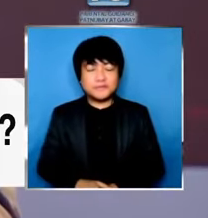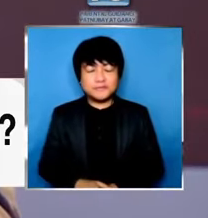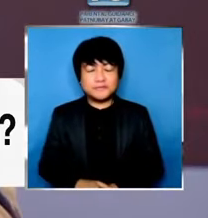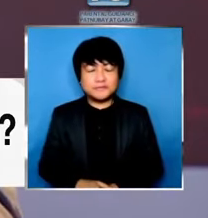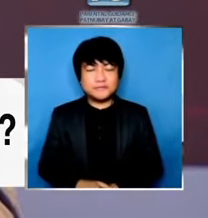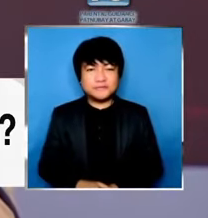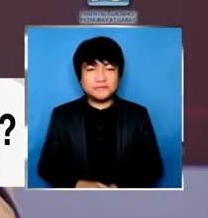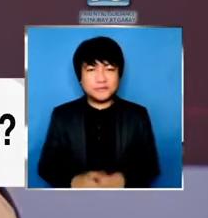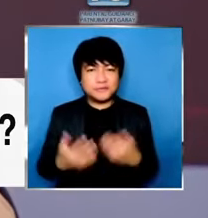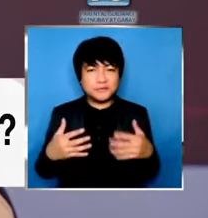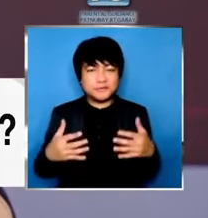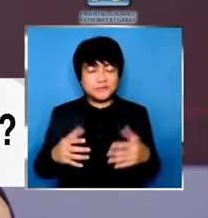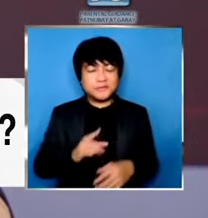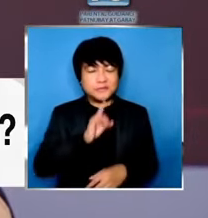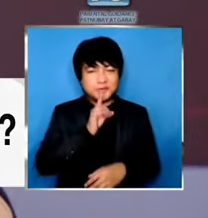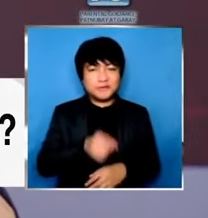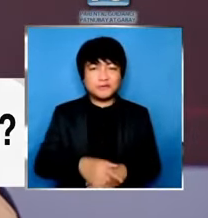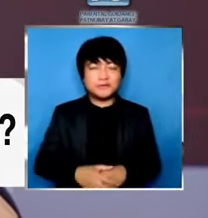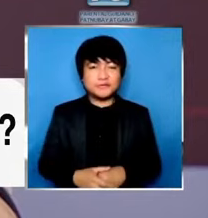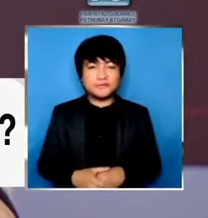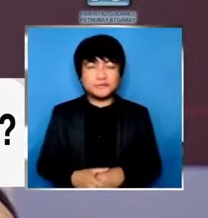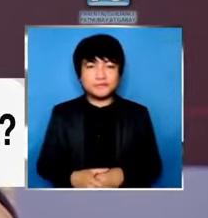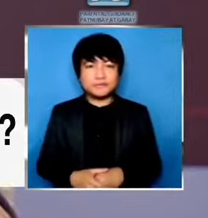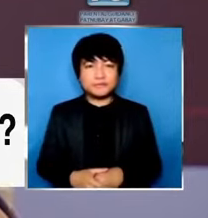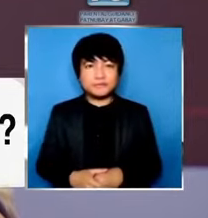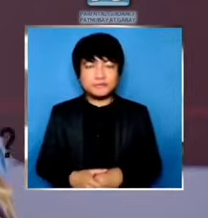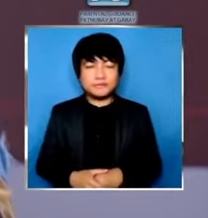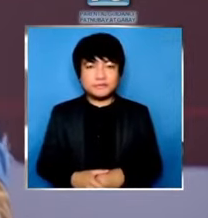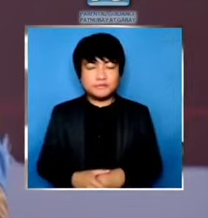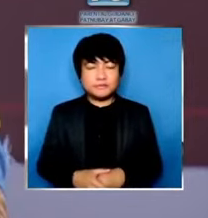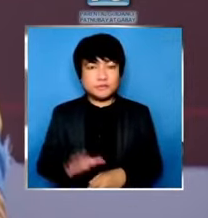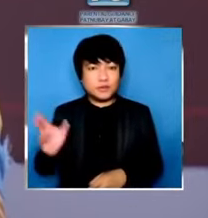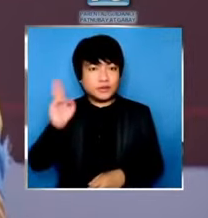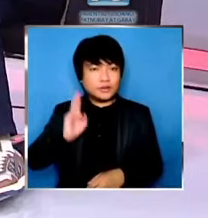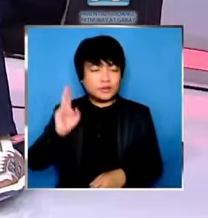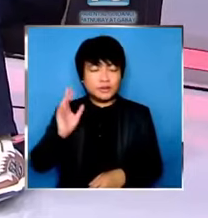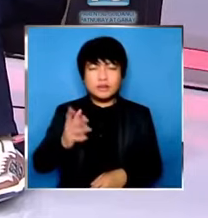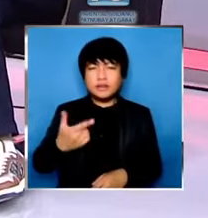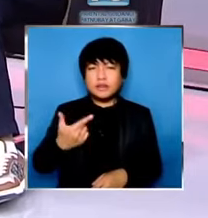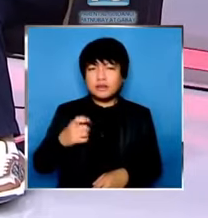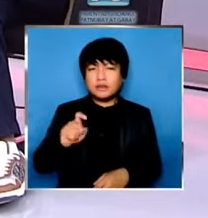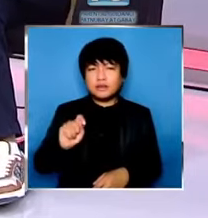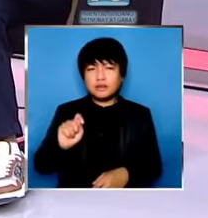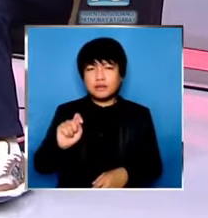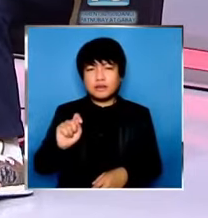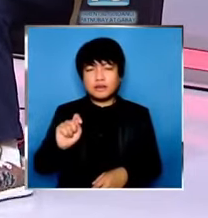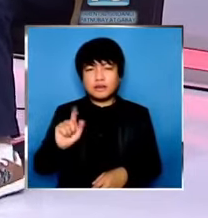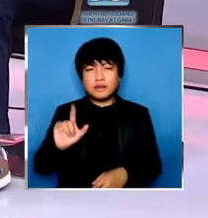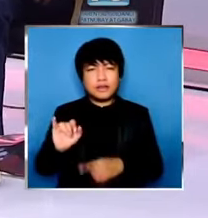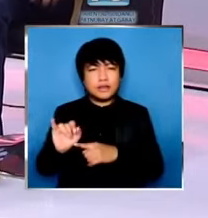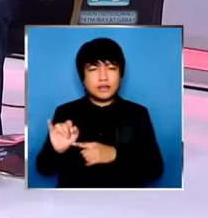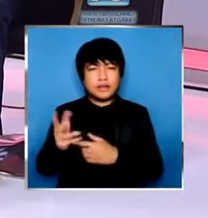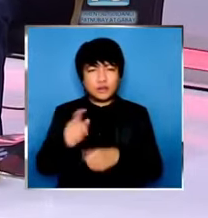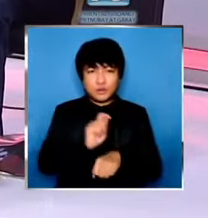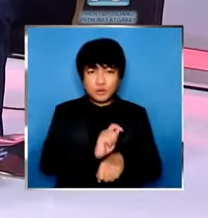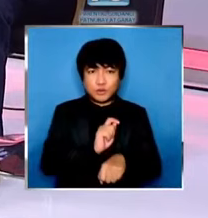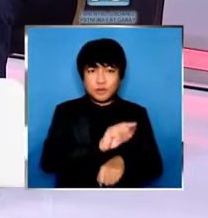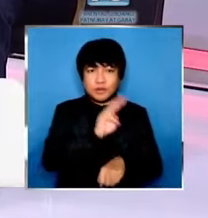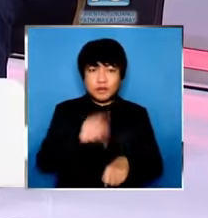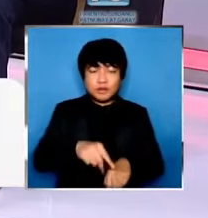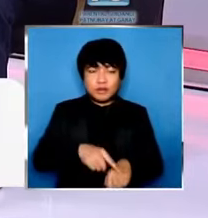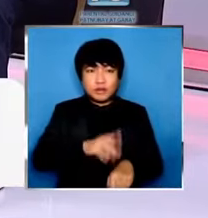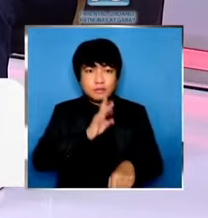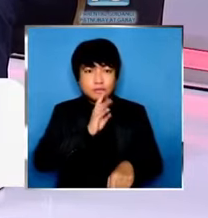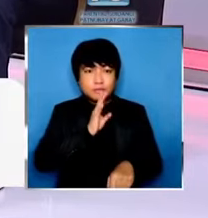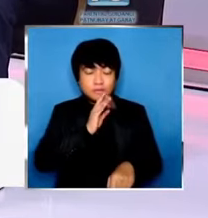pala eh. Pero yeah. yung history ng Gedli, ikwento mo sa amin yan, Isko. Yan ang usapan sa tundo, ganyan ang mga tao. It's a